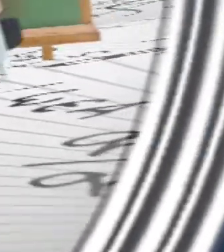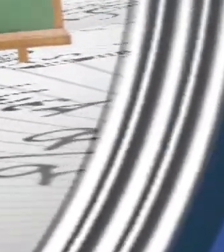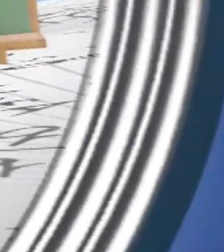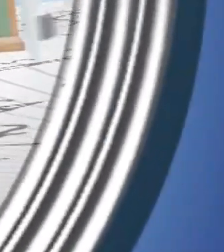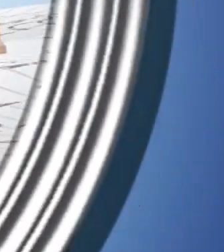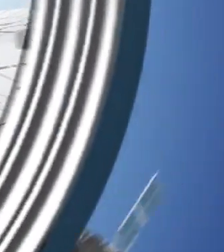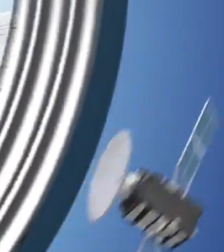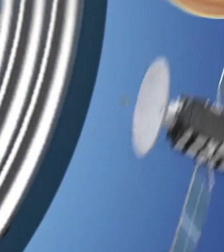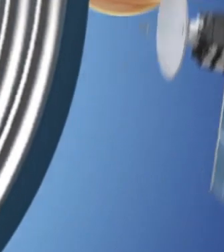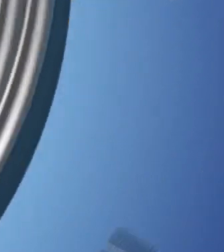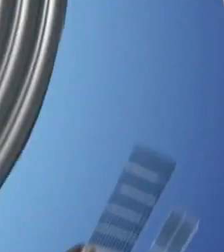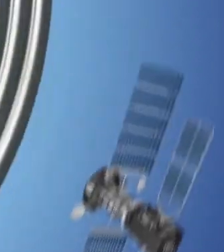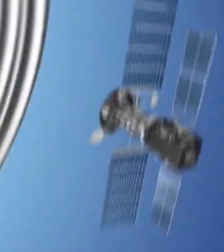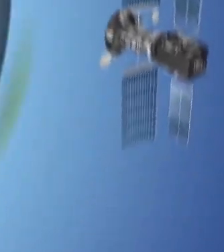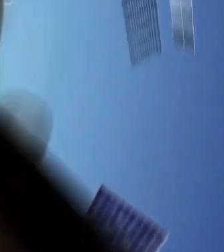Muzica